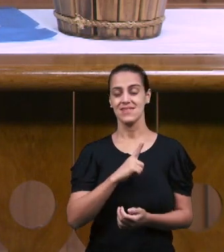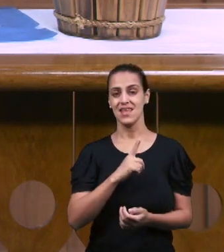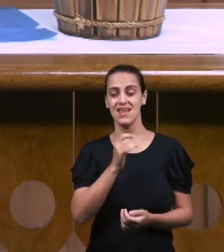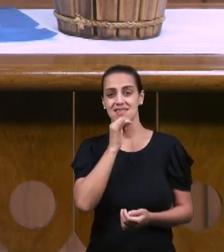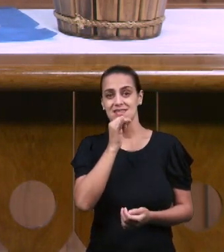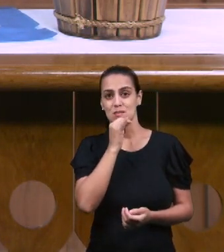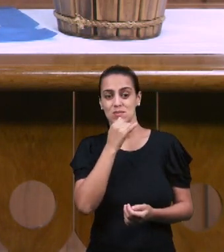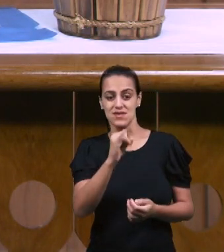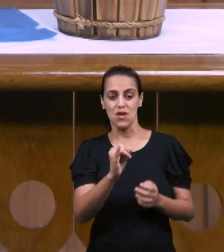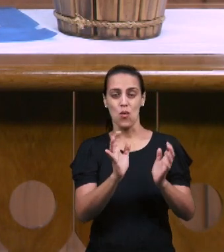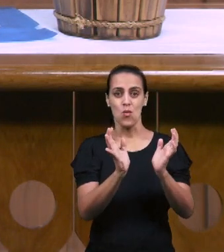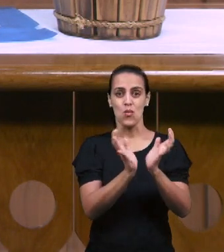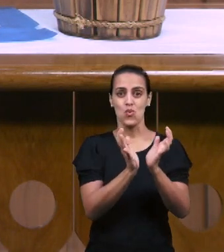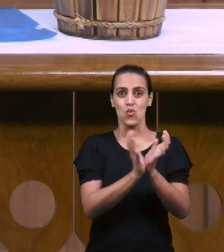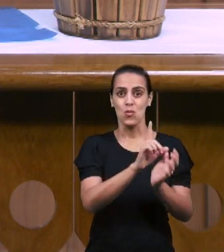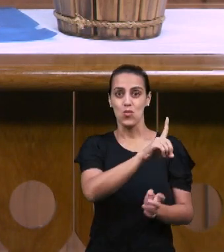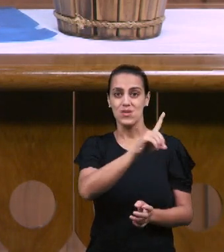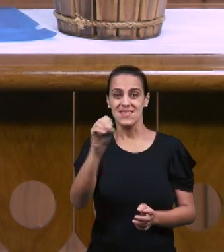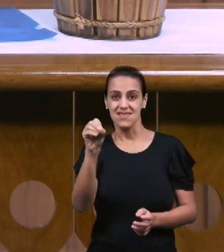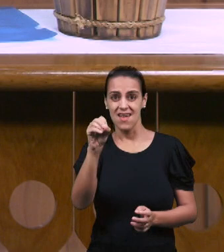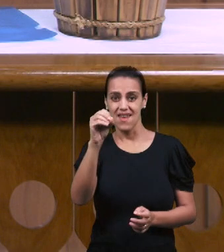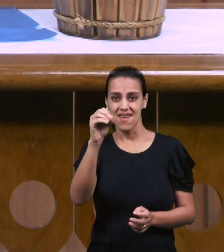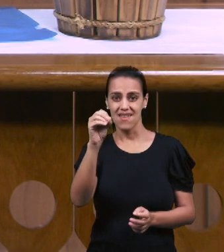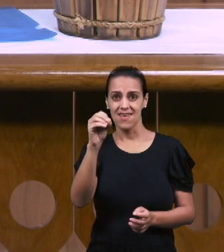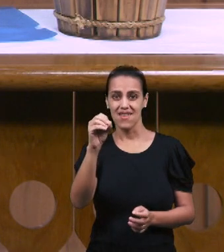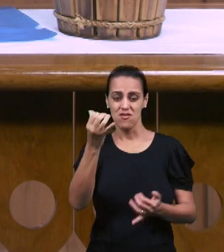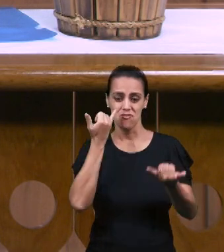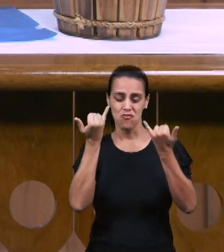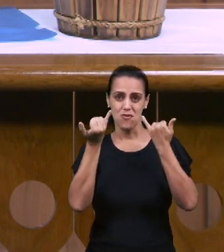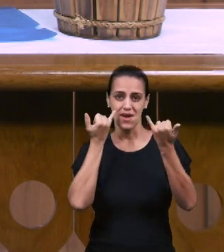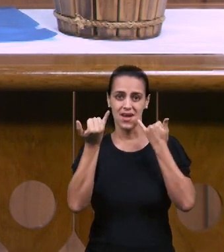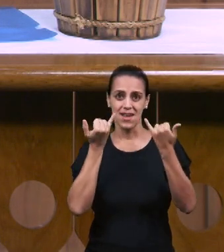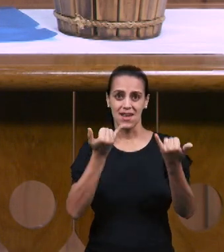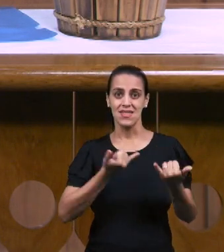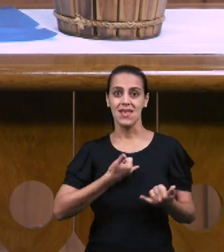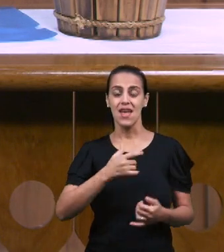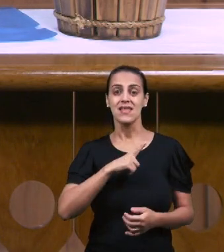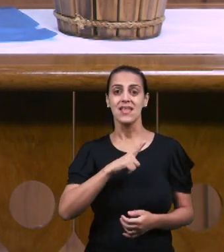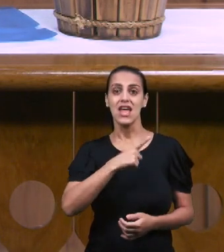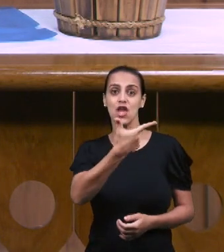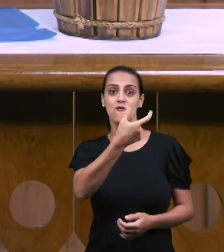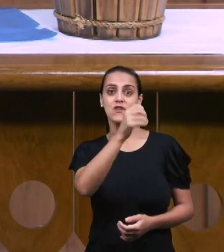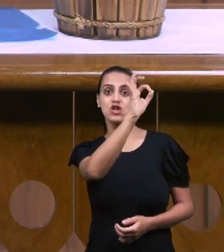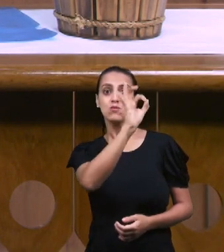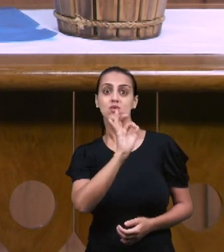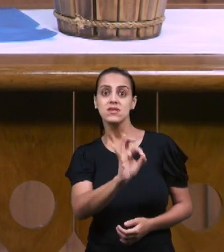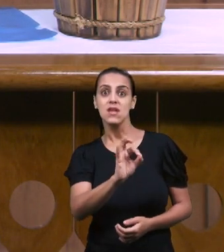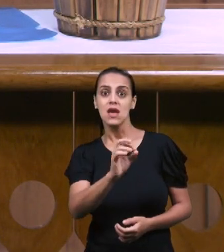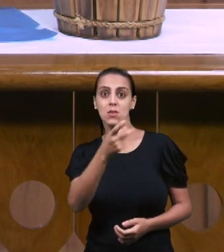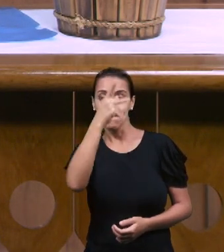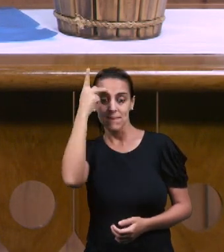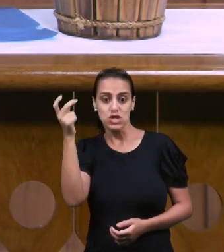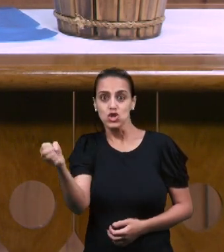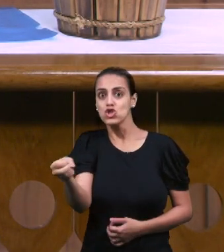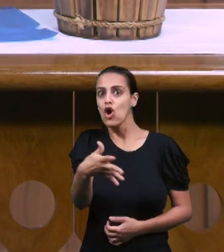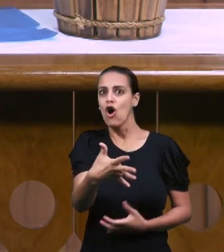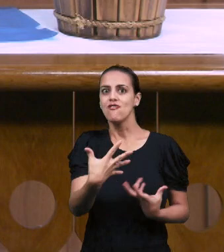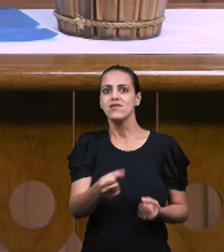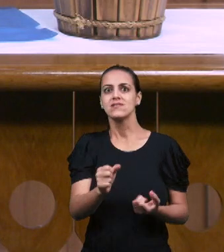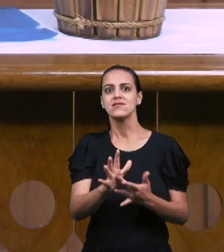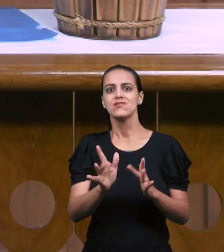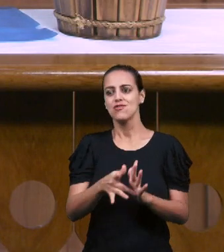d'informations, nous avons au moins 20% de personnes nouvelles. 20%, 20%. Dans un groupe de 100, ils